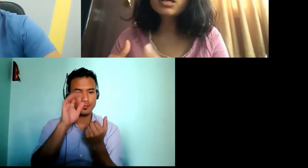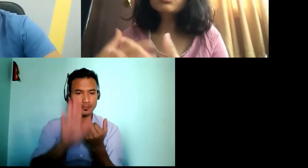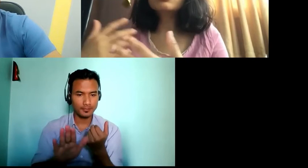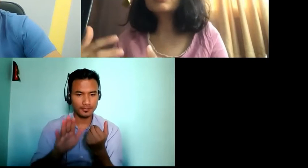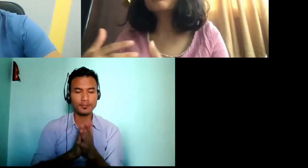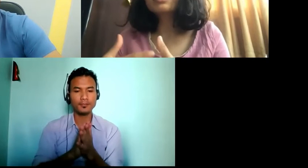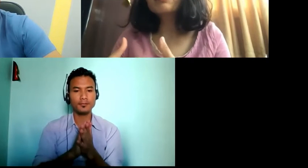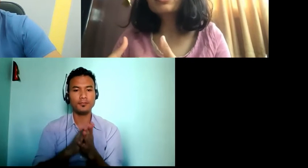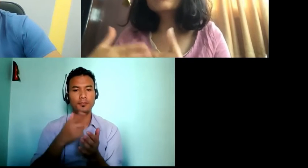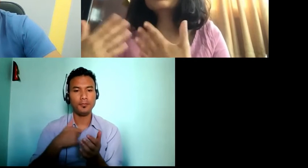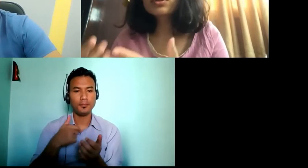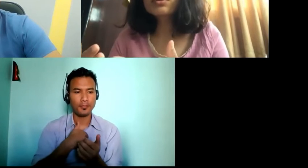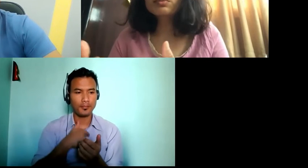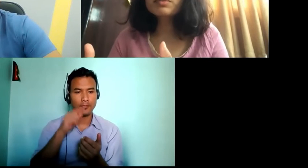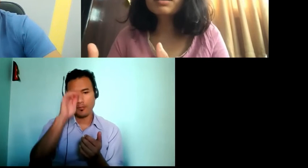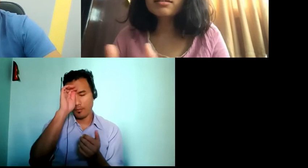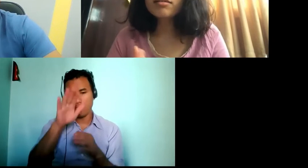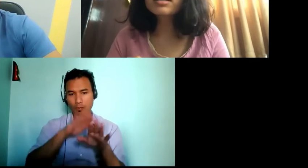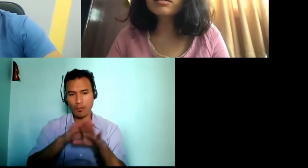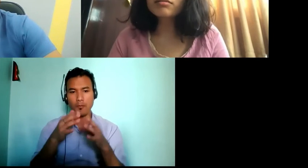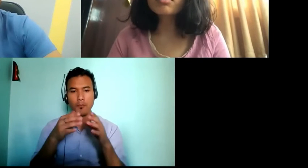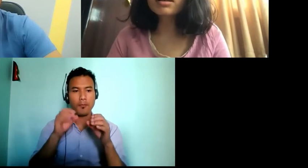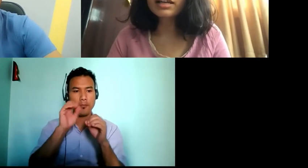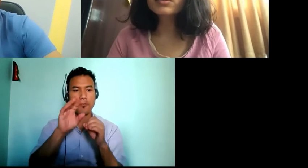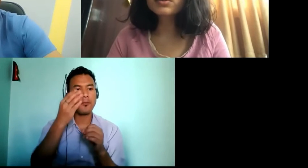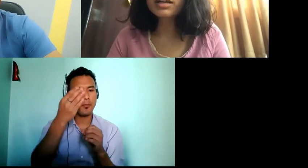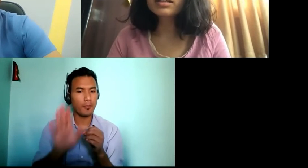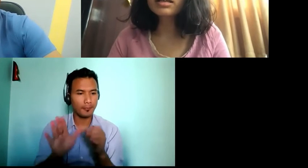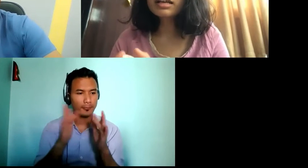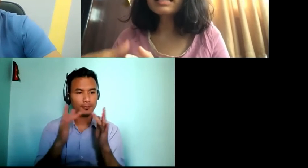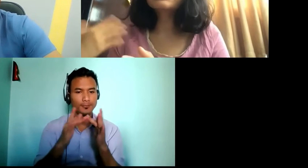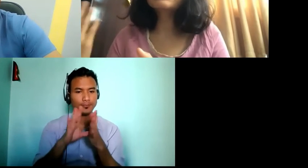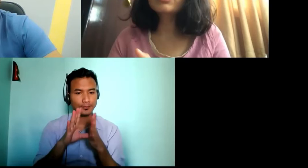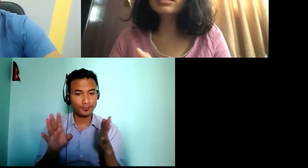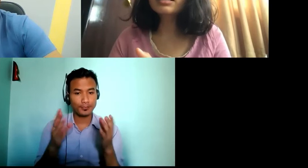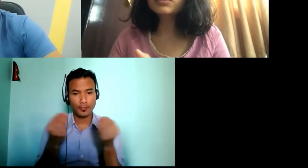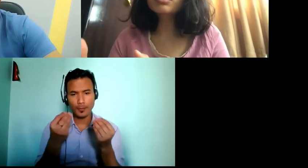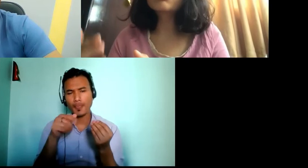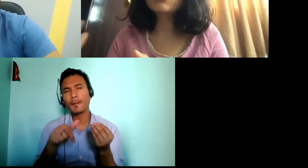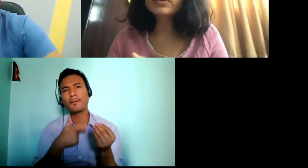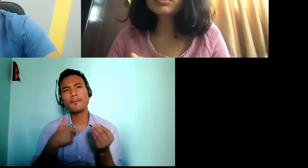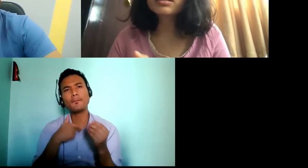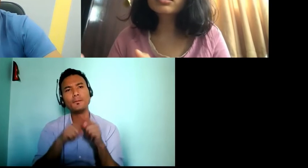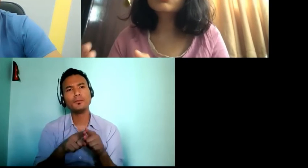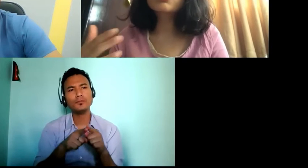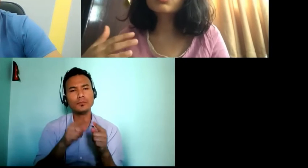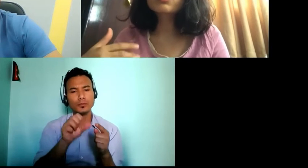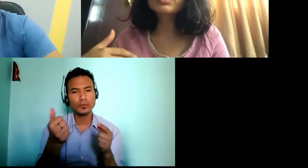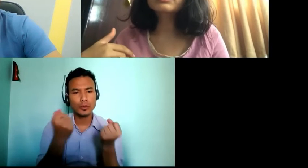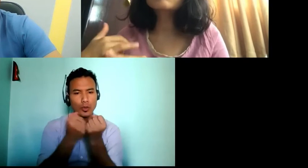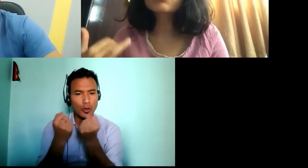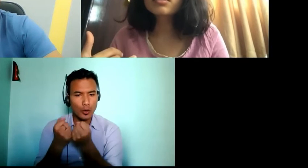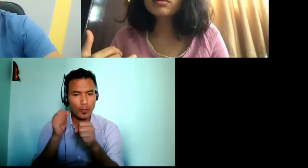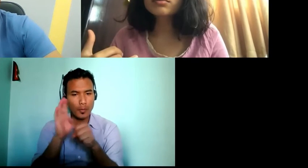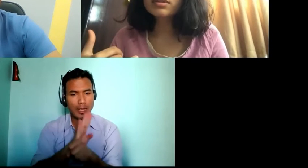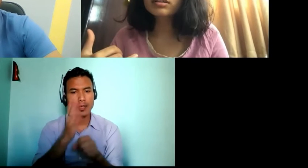छौँ, अथवा हामीले यहाँबाट इन्फर्मेसनहरू पनि पास गरिरहेको हुन्छौँ अनलाइनको थ्रुबाट नै, होइन, के अहिले हामीसँग अभाइलेबल छ त, यो लकडाउनको बेला